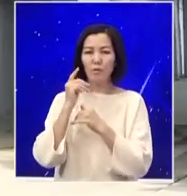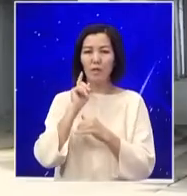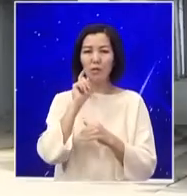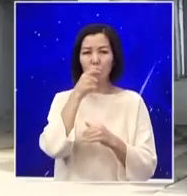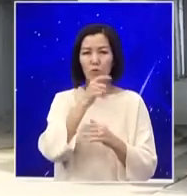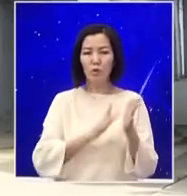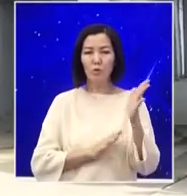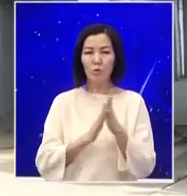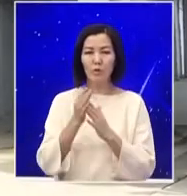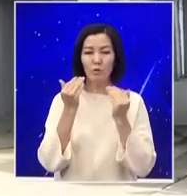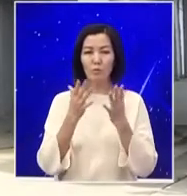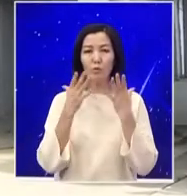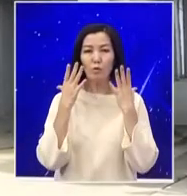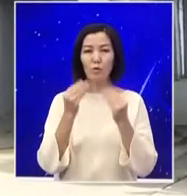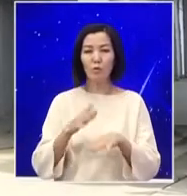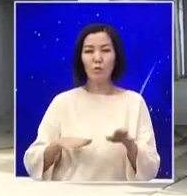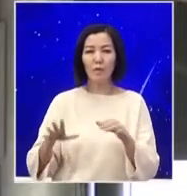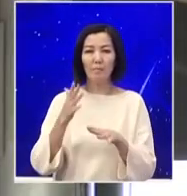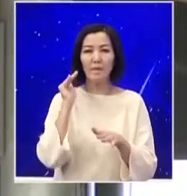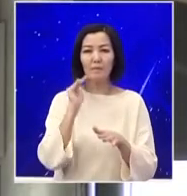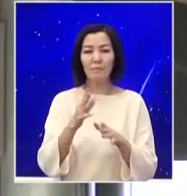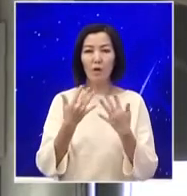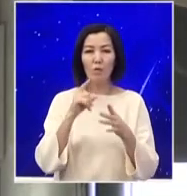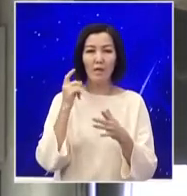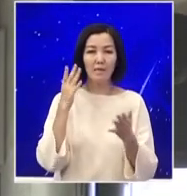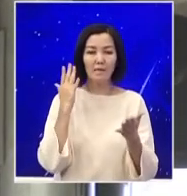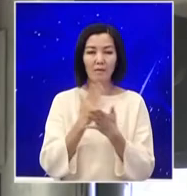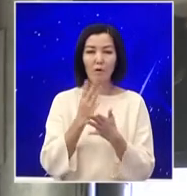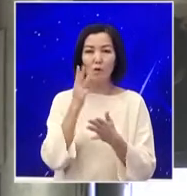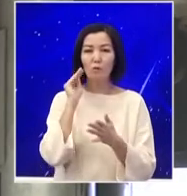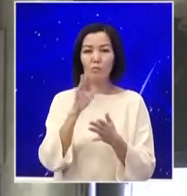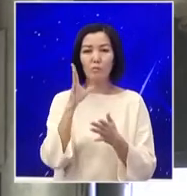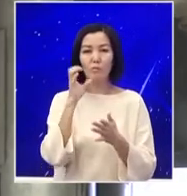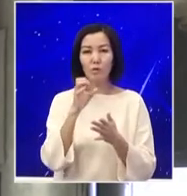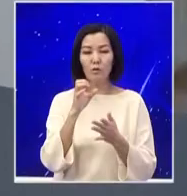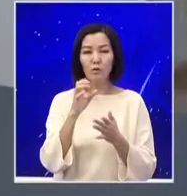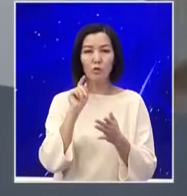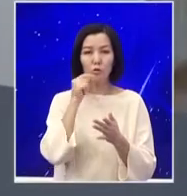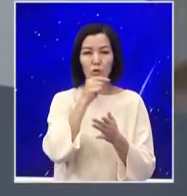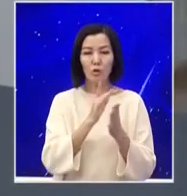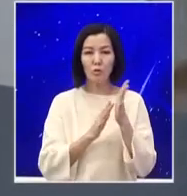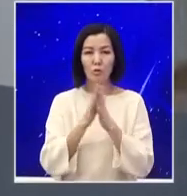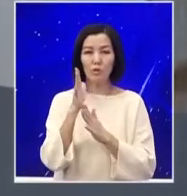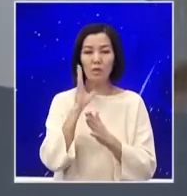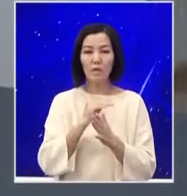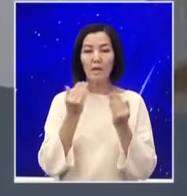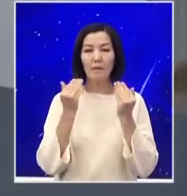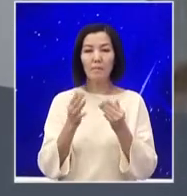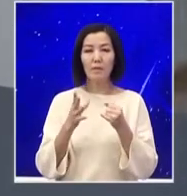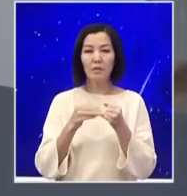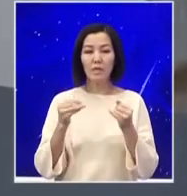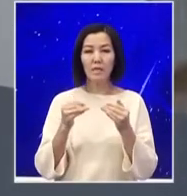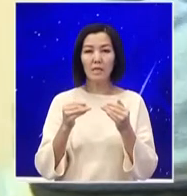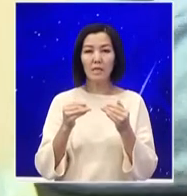аймақ. Сондықтан да бүгінде бұл өлкеде 5030 шаруа қожалық бар. Оның 3500-ге жуығы жүгері шаруашылығымен айналысады. Биыл алқапты